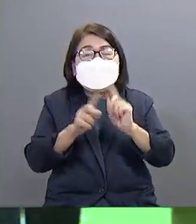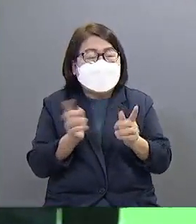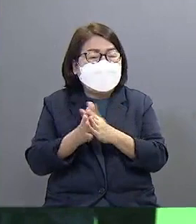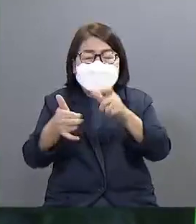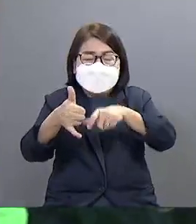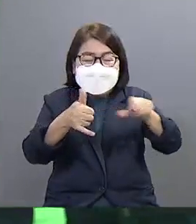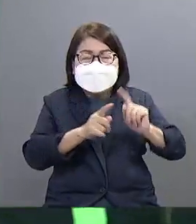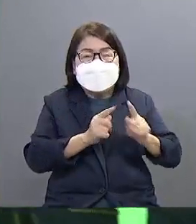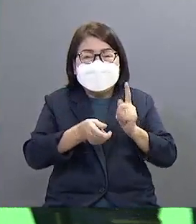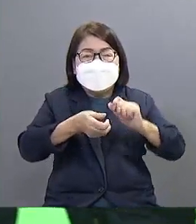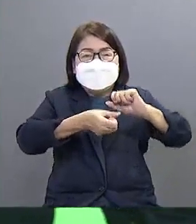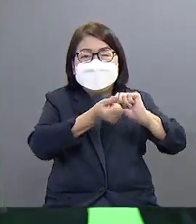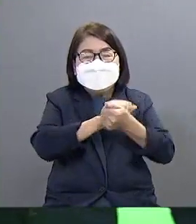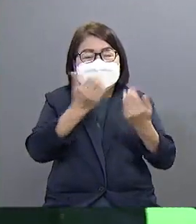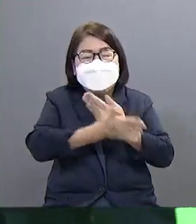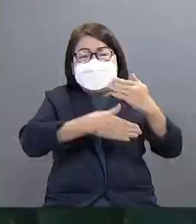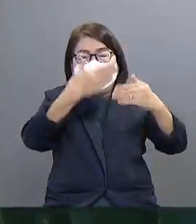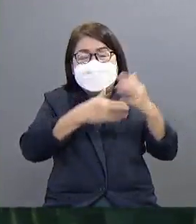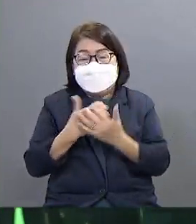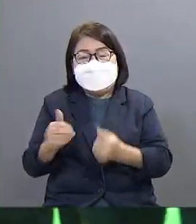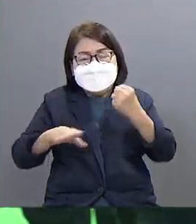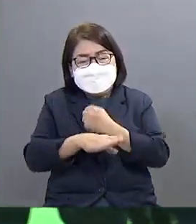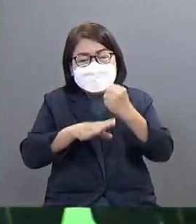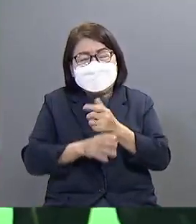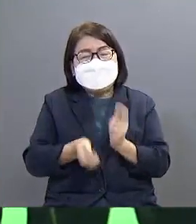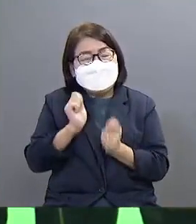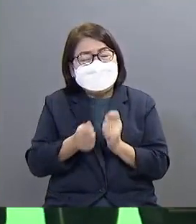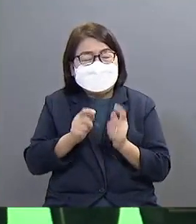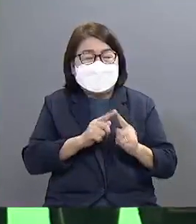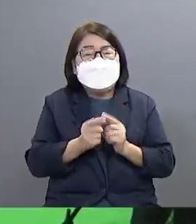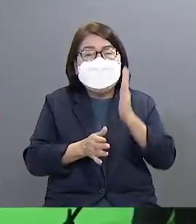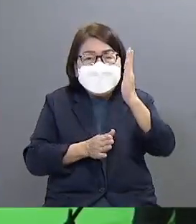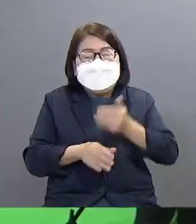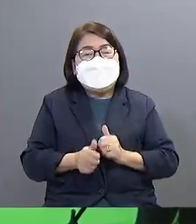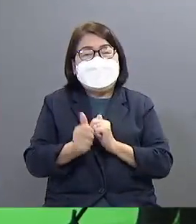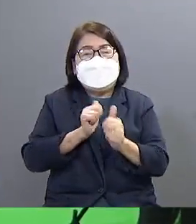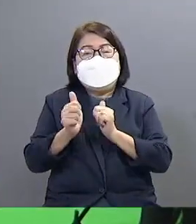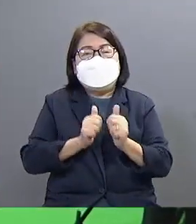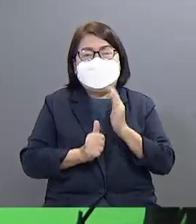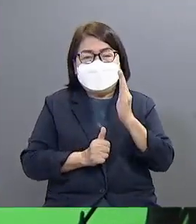ซ้อมและพัฒนาทักษะการบรรเลงเพื่อเตรียมลงประกวดในรายการถัดไปค่ะ